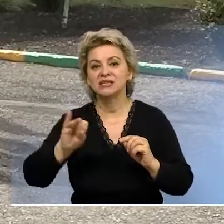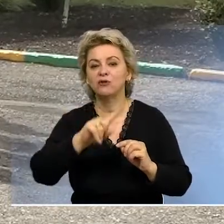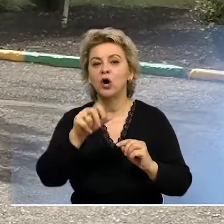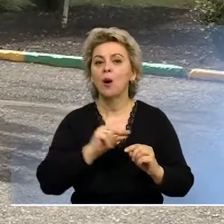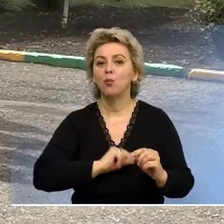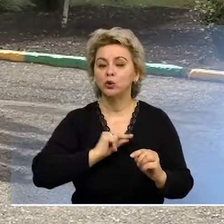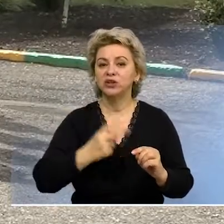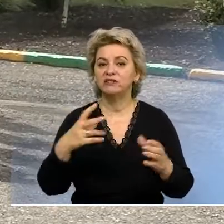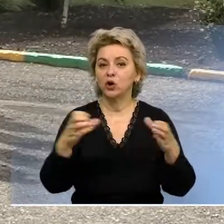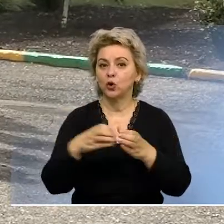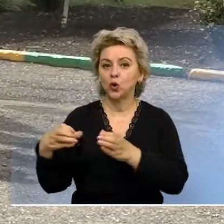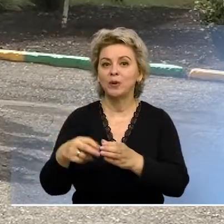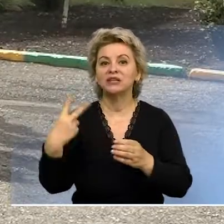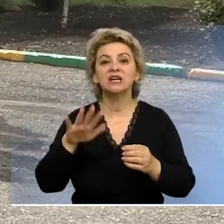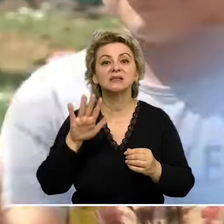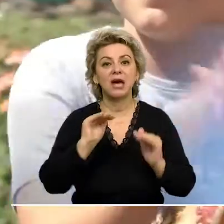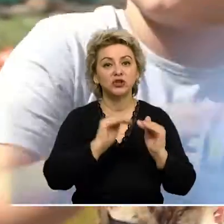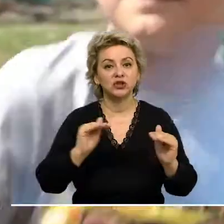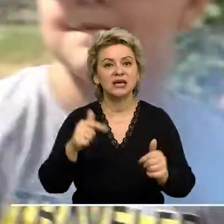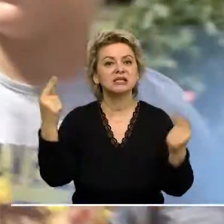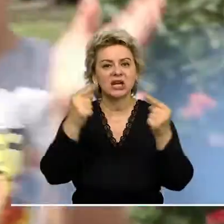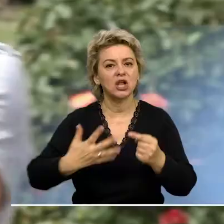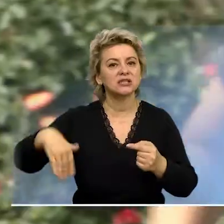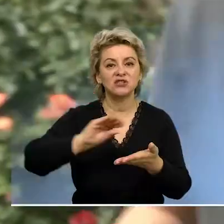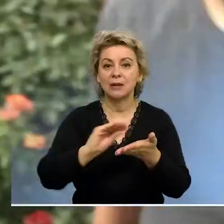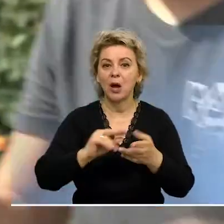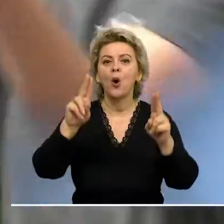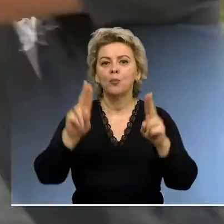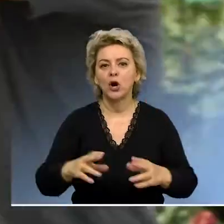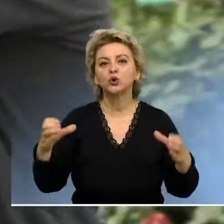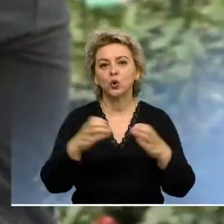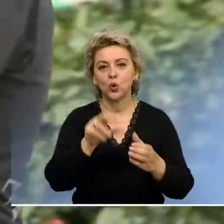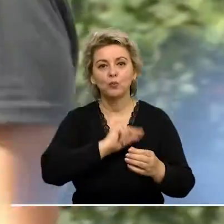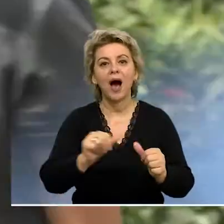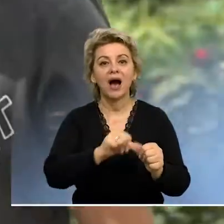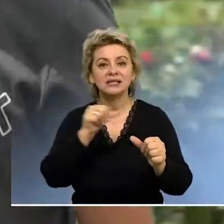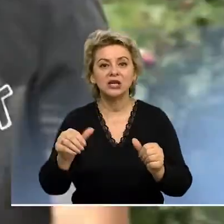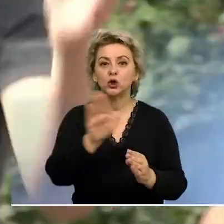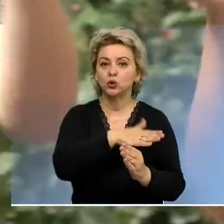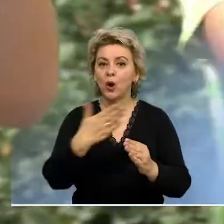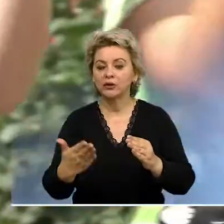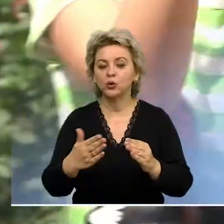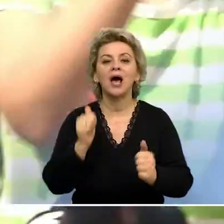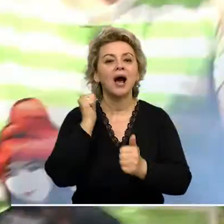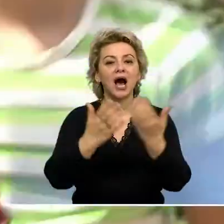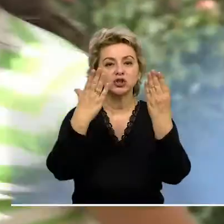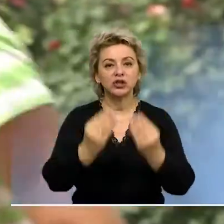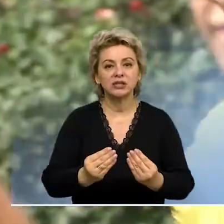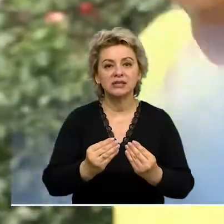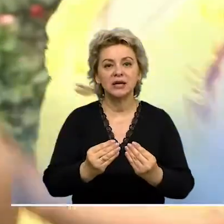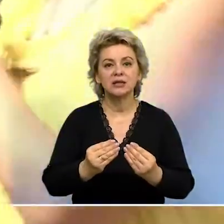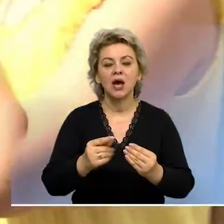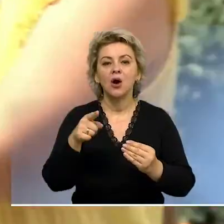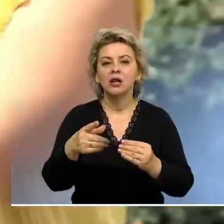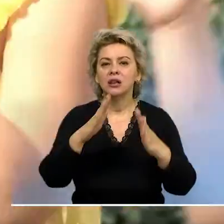Нины Васильевны Переверзевой работают две группы по 25 ребятишек. Согласно всем предписанным правилам, группы работают отдельно друг от